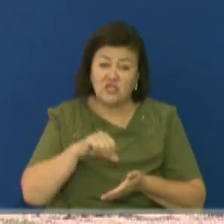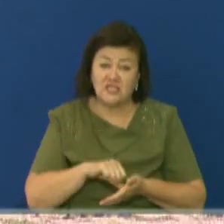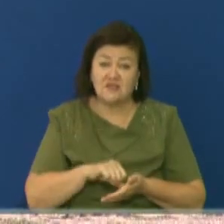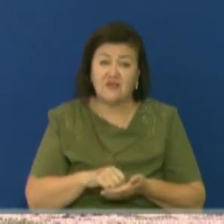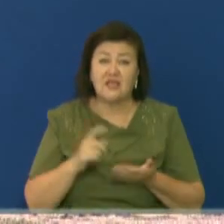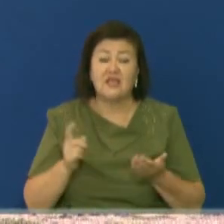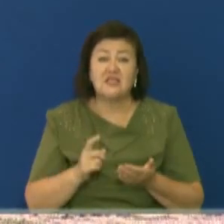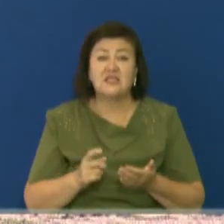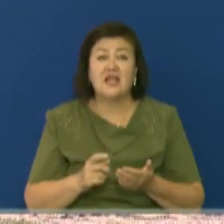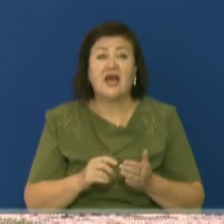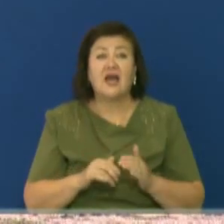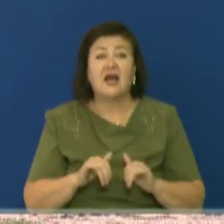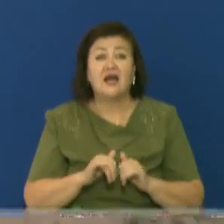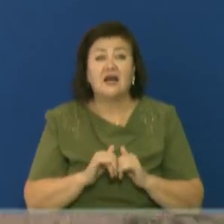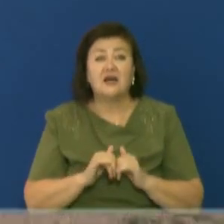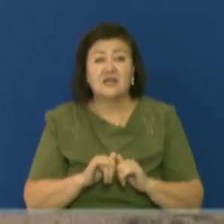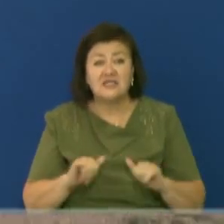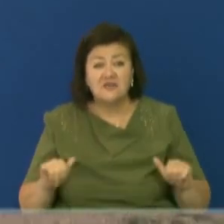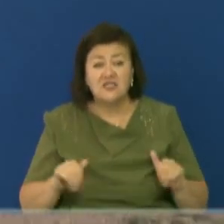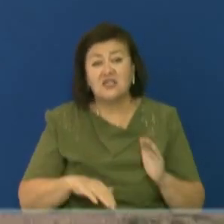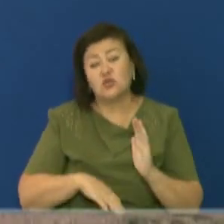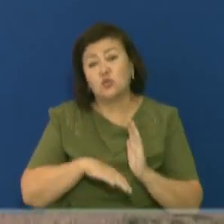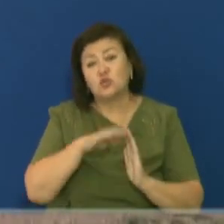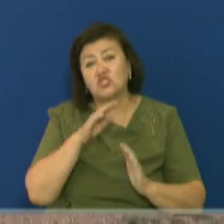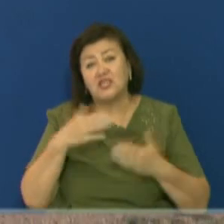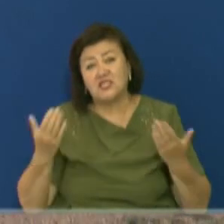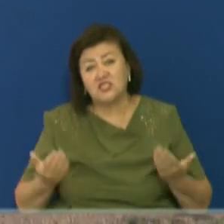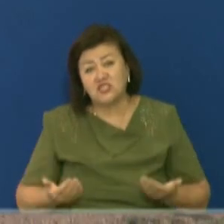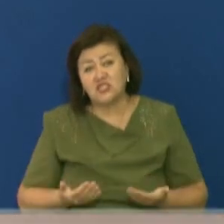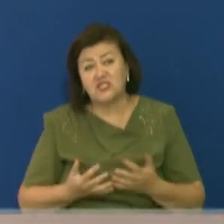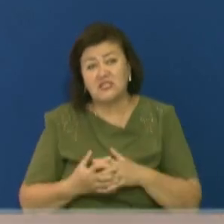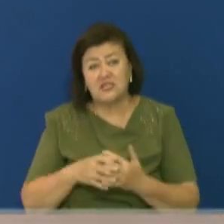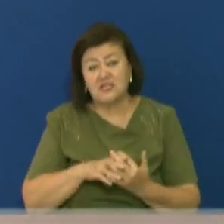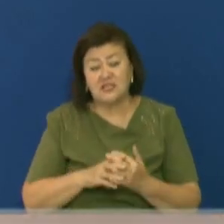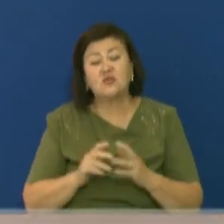дамытып, халқының әлеуметтік игіліктері мен мемлекеттік қызметтерге қол